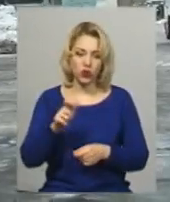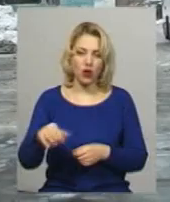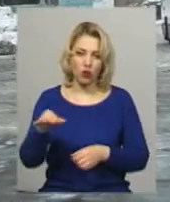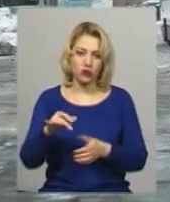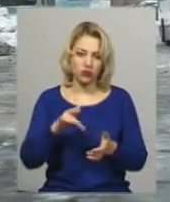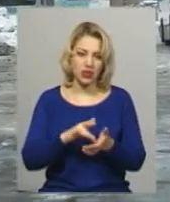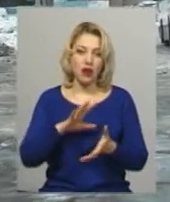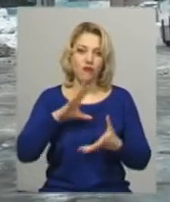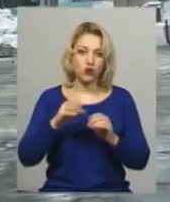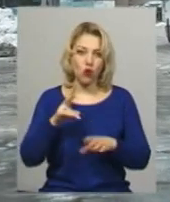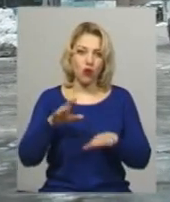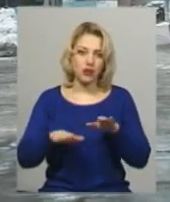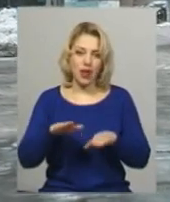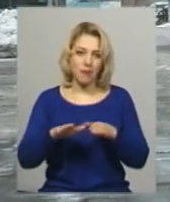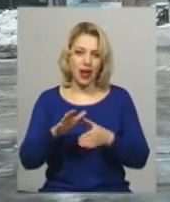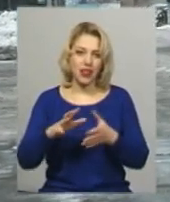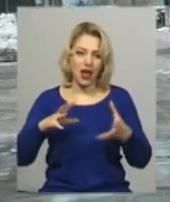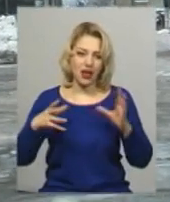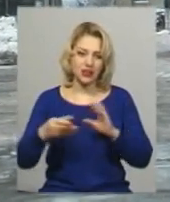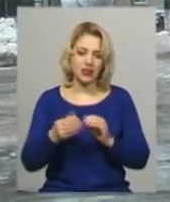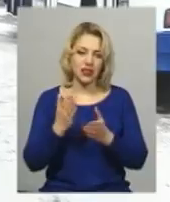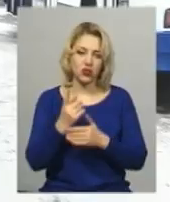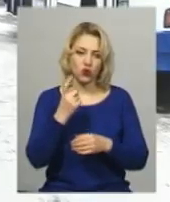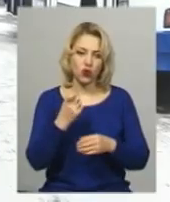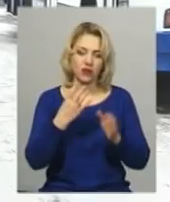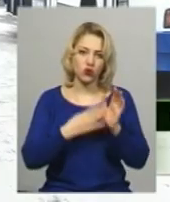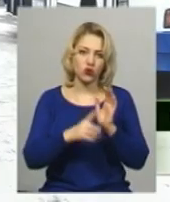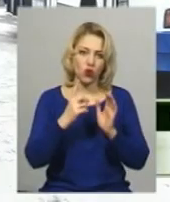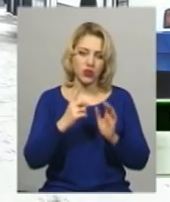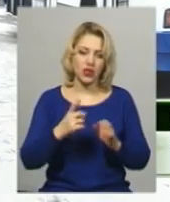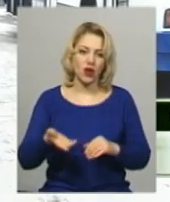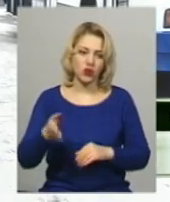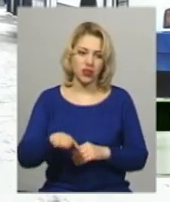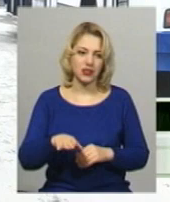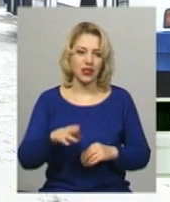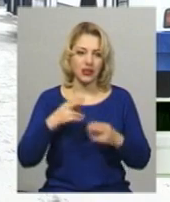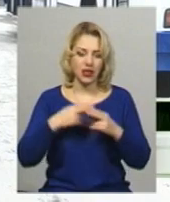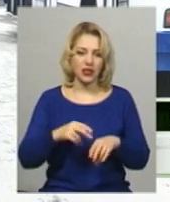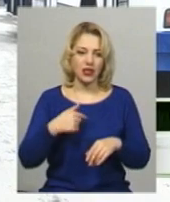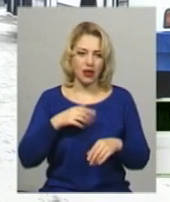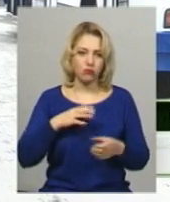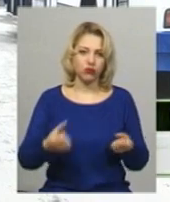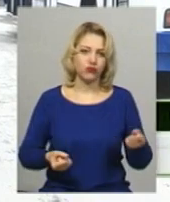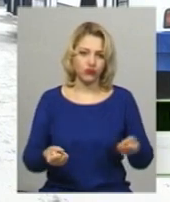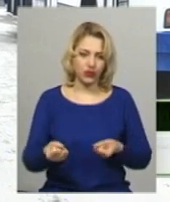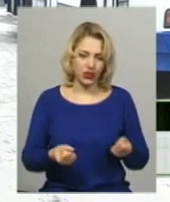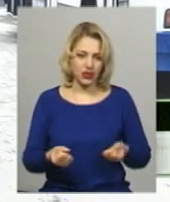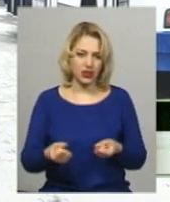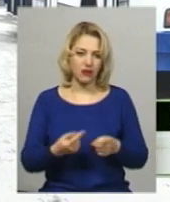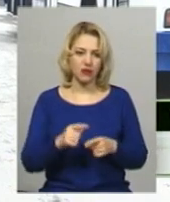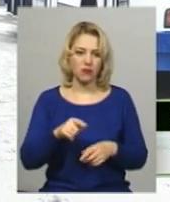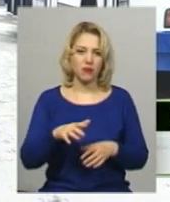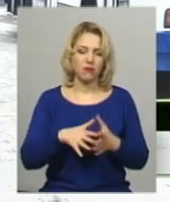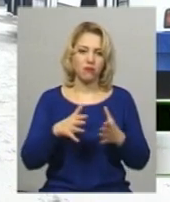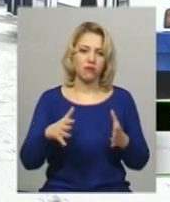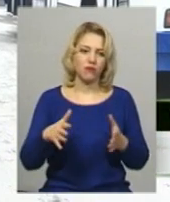на балансі підприємства 121 одиниця техніки. Це тролейбус, я їздив на ньому, набагато краще,